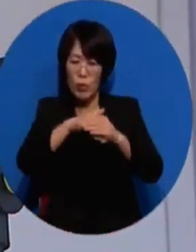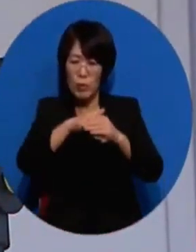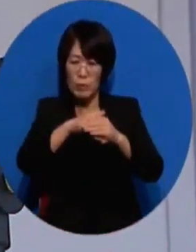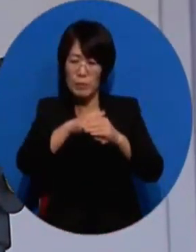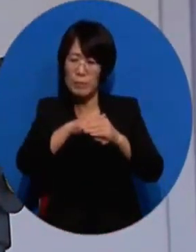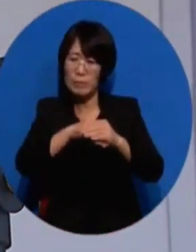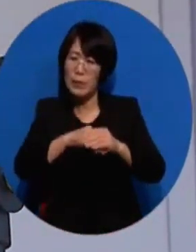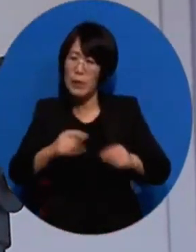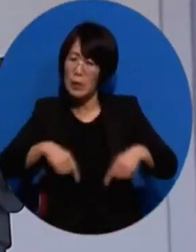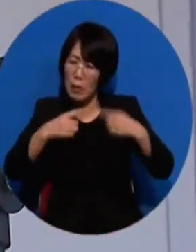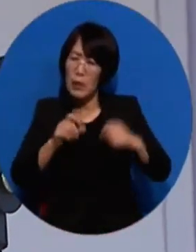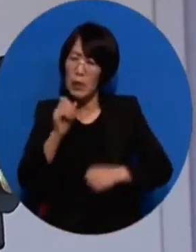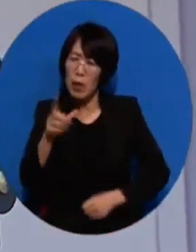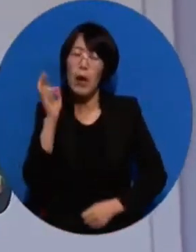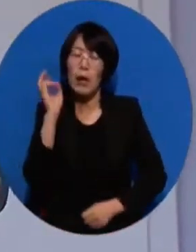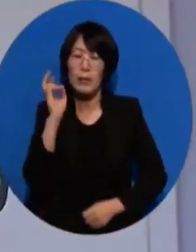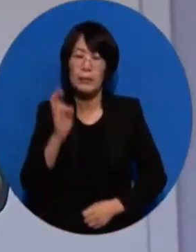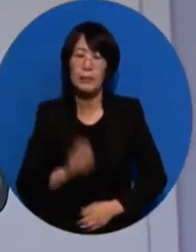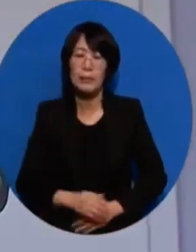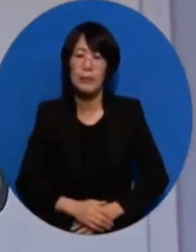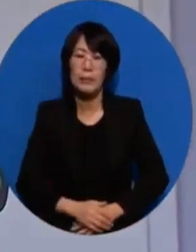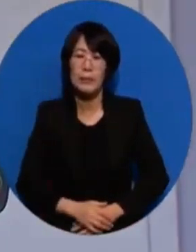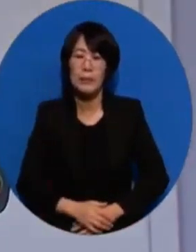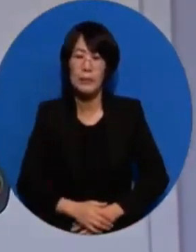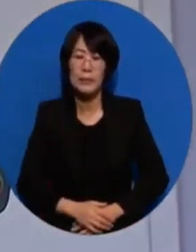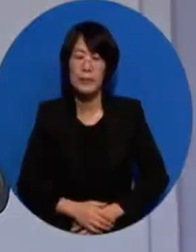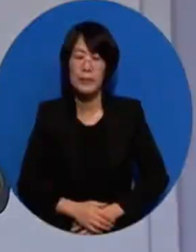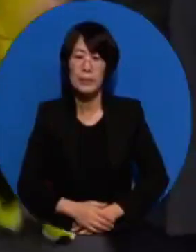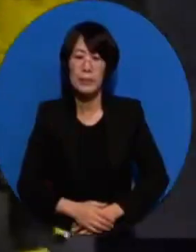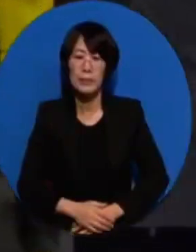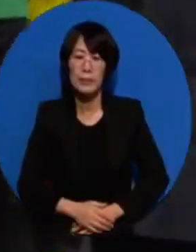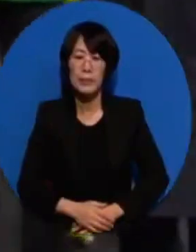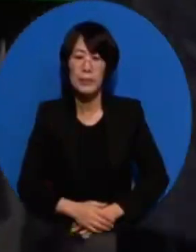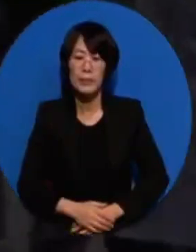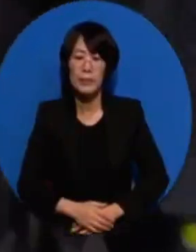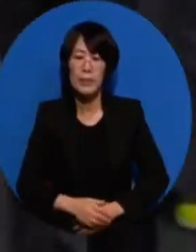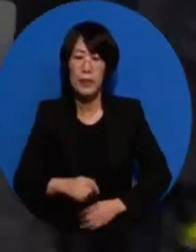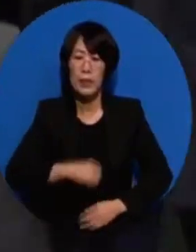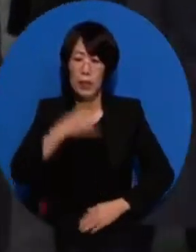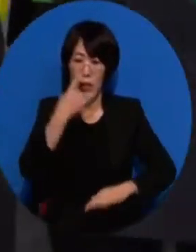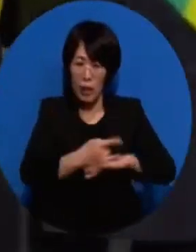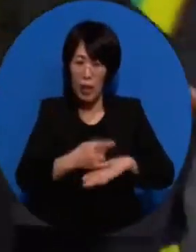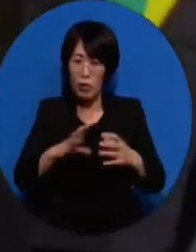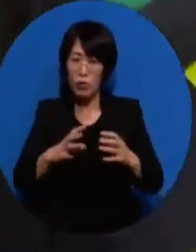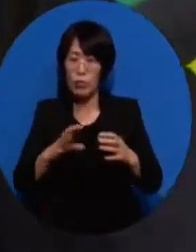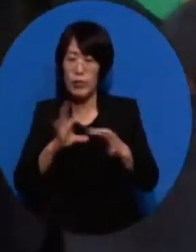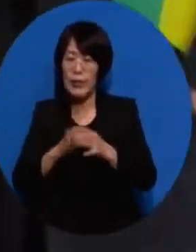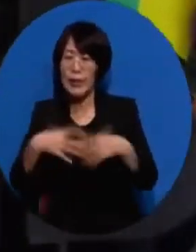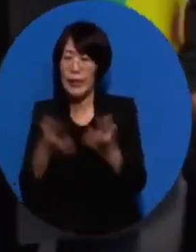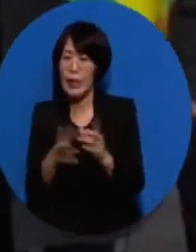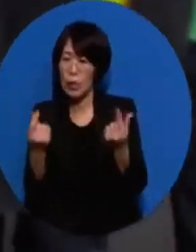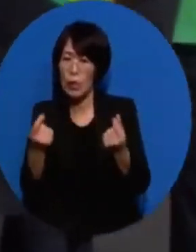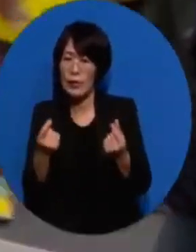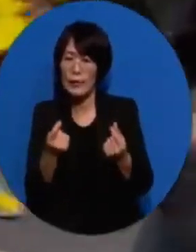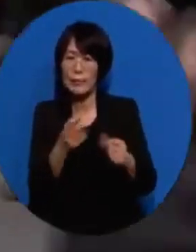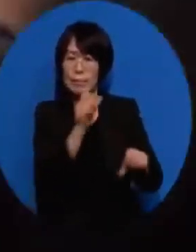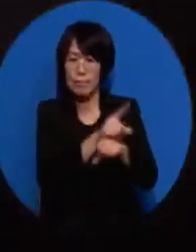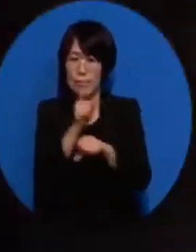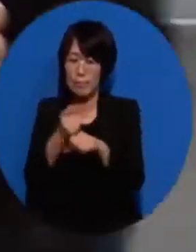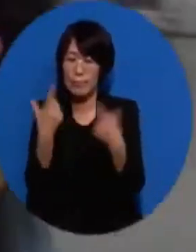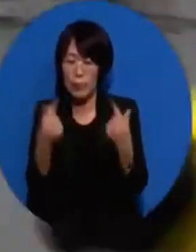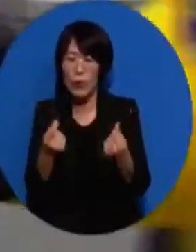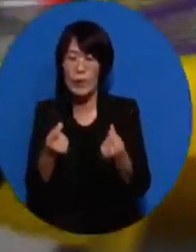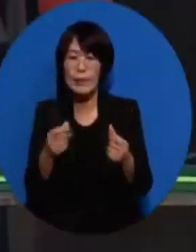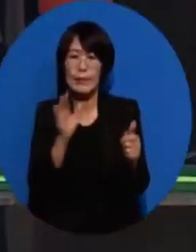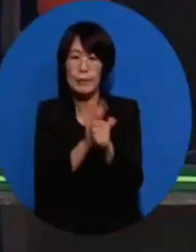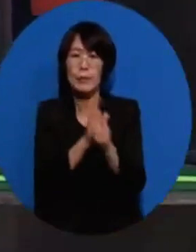5일 사전투표일에 대부분 투표할 겁니다. 정의당과 국민의당 역시 자당 색깔에 맞는 핵심